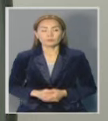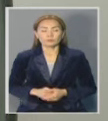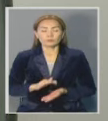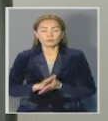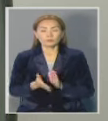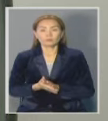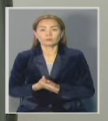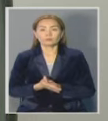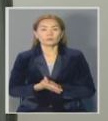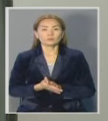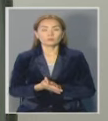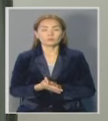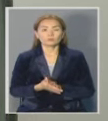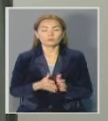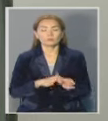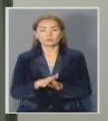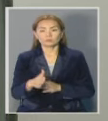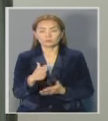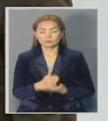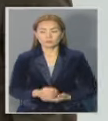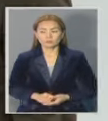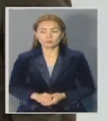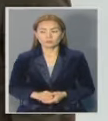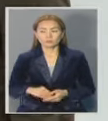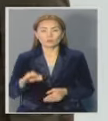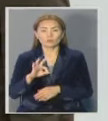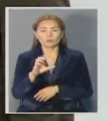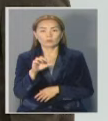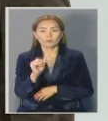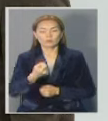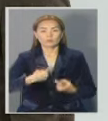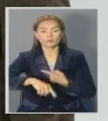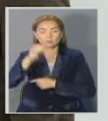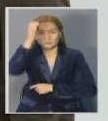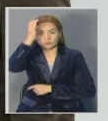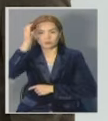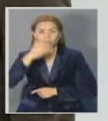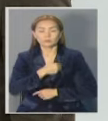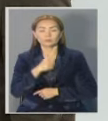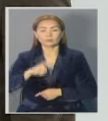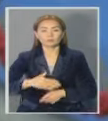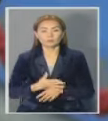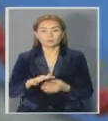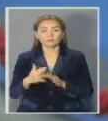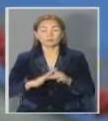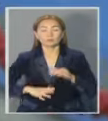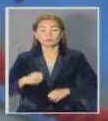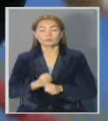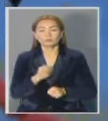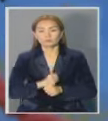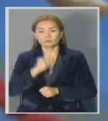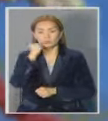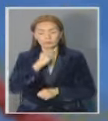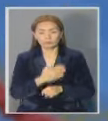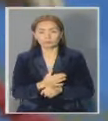шаралар жүзеге асып жатыр деп айтуға болады. Қосыбек Рызағалиев кәсіппен ғылымды қатар алып жүрген азамат, ауыл шаруашылығы саласының